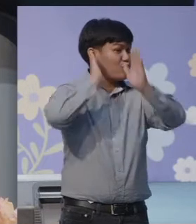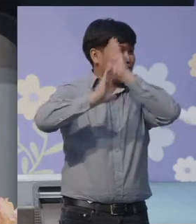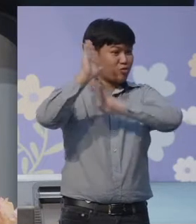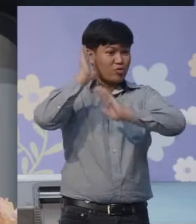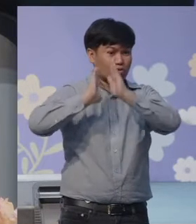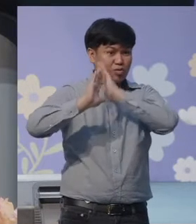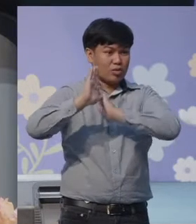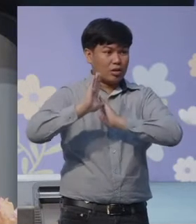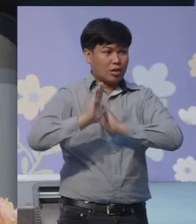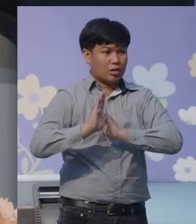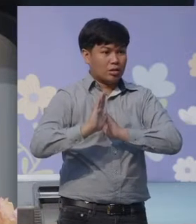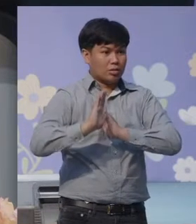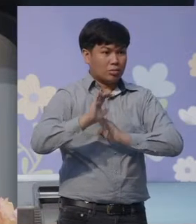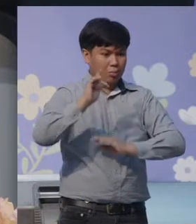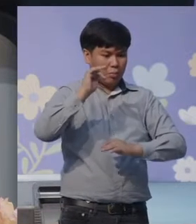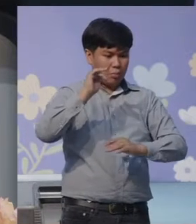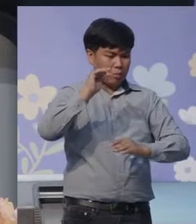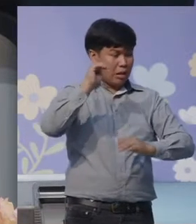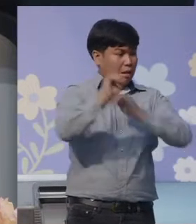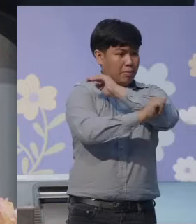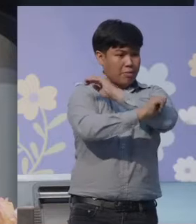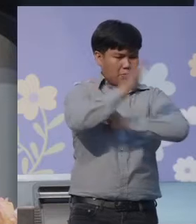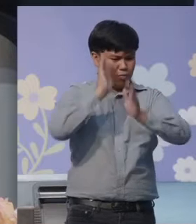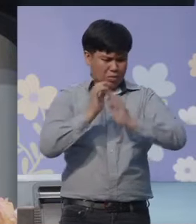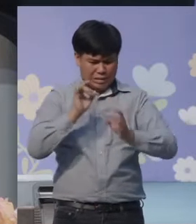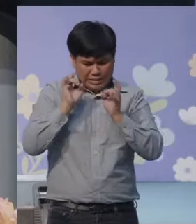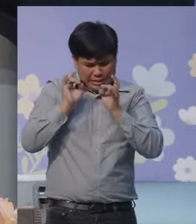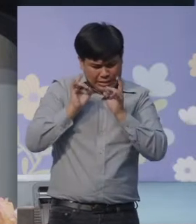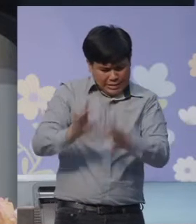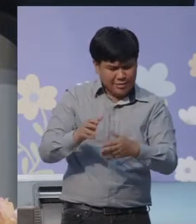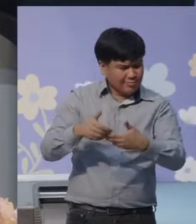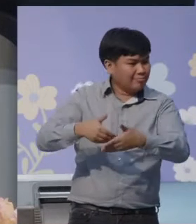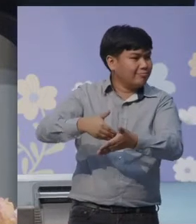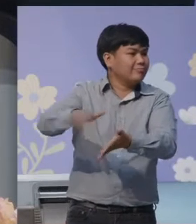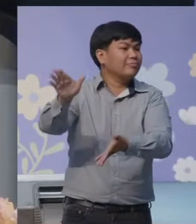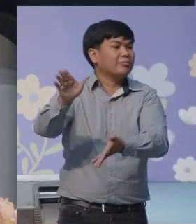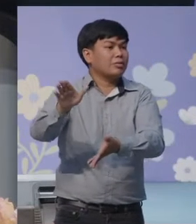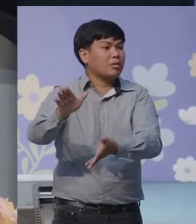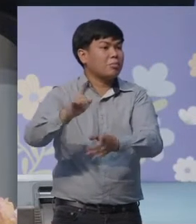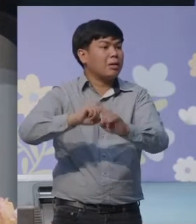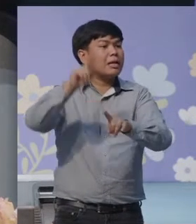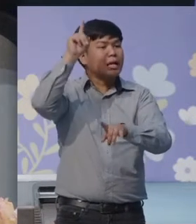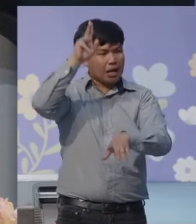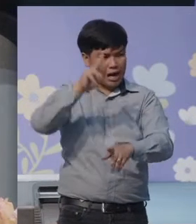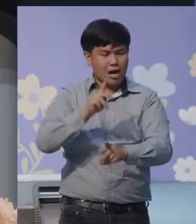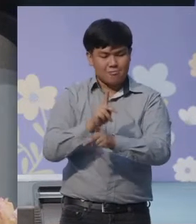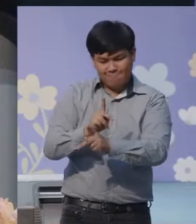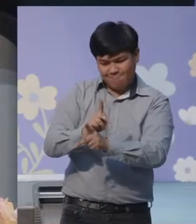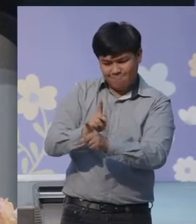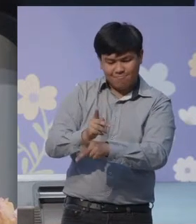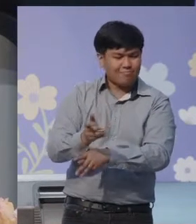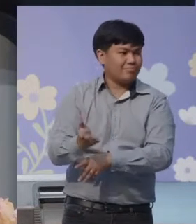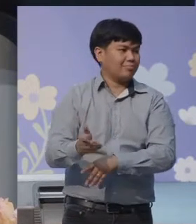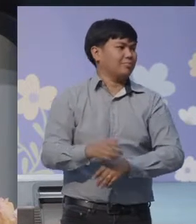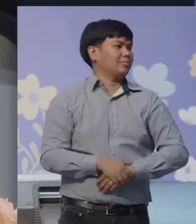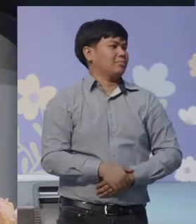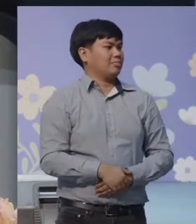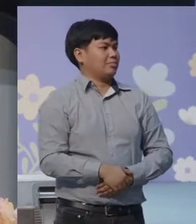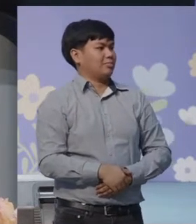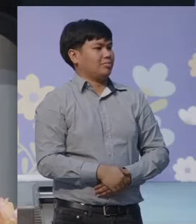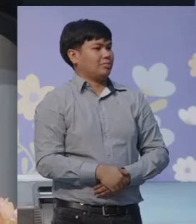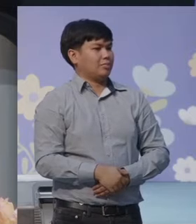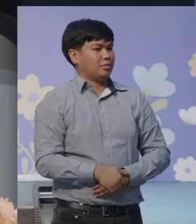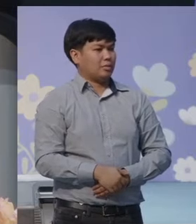nire-regulate din naman ng Panginoon. Meron akong nabasa na komentaryo na, although